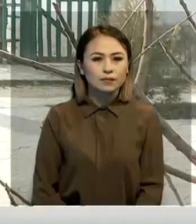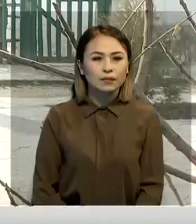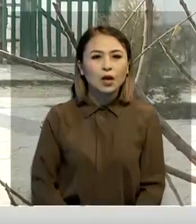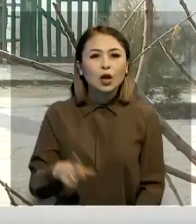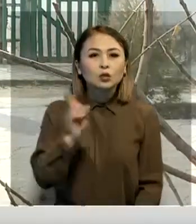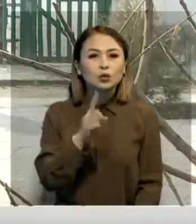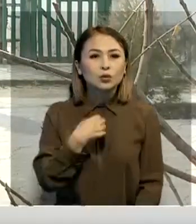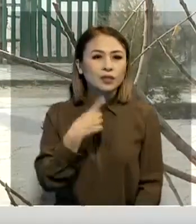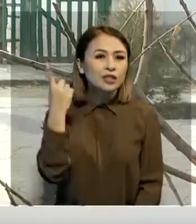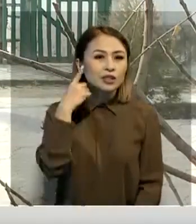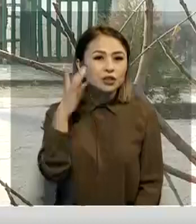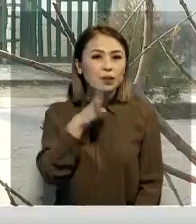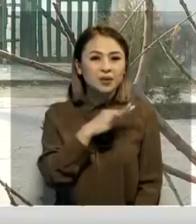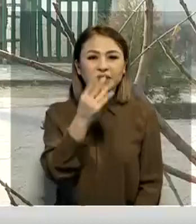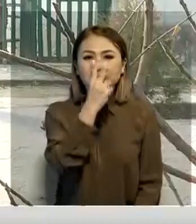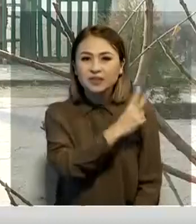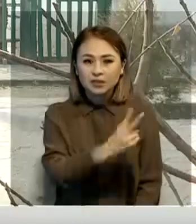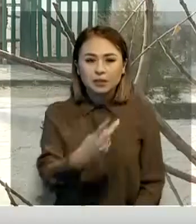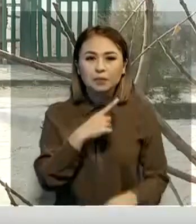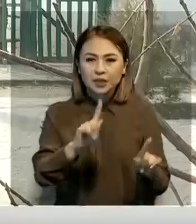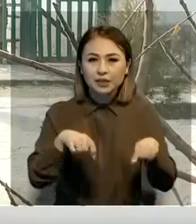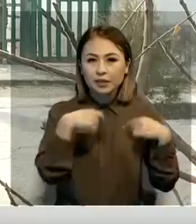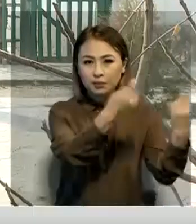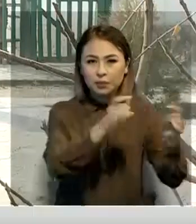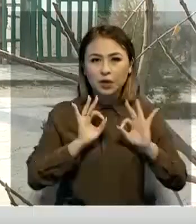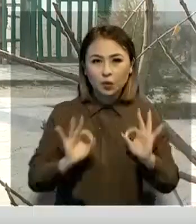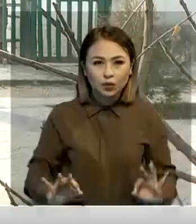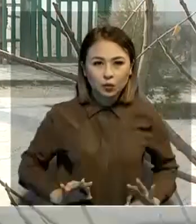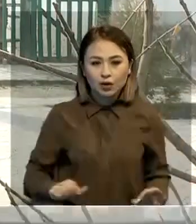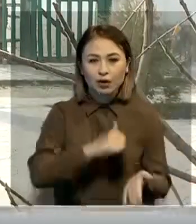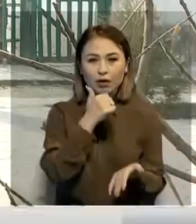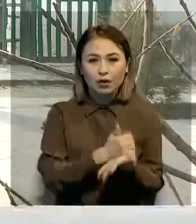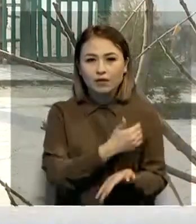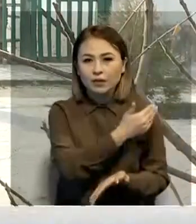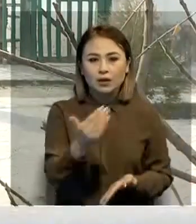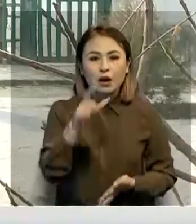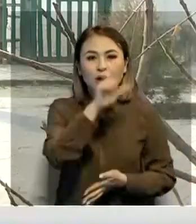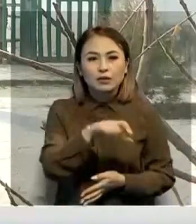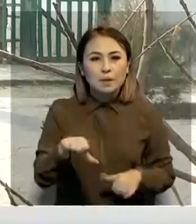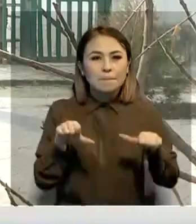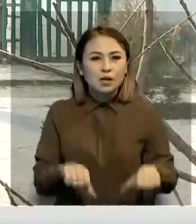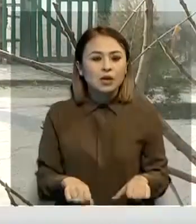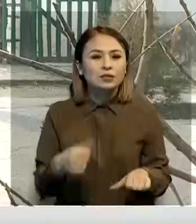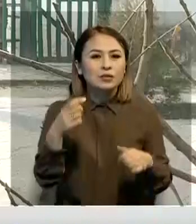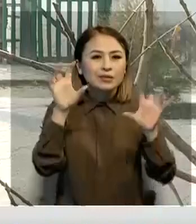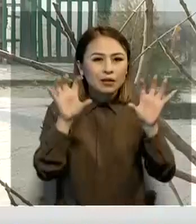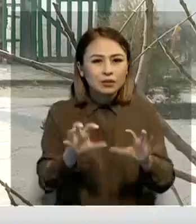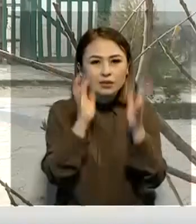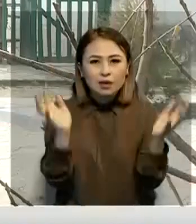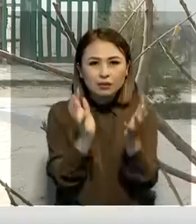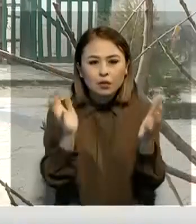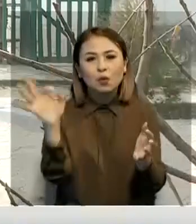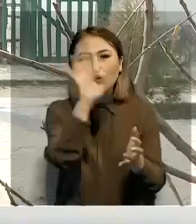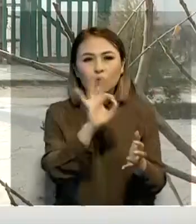Біз естіген, көрген нәрсемізді прокуратураға жеткіземіз. Құзырлы орган адам құқығына қатысты заңдылықтардың сақталуын